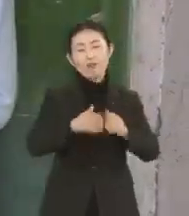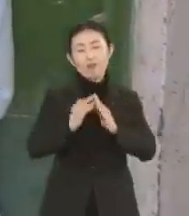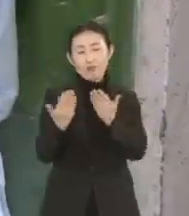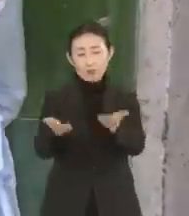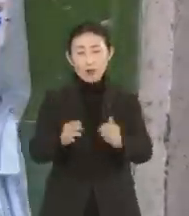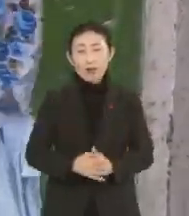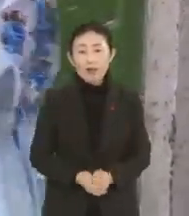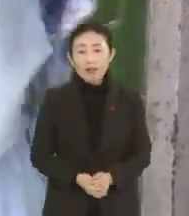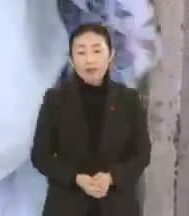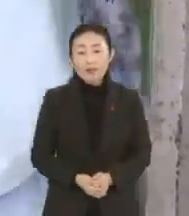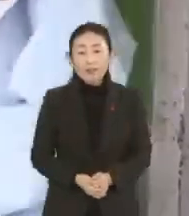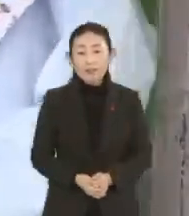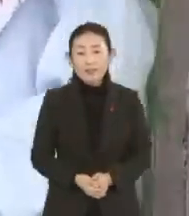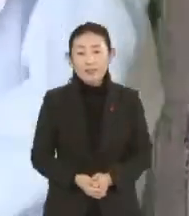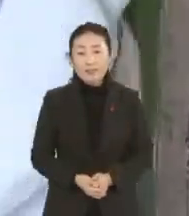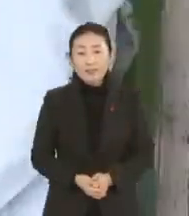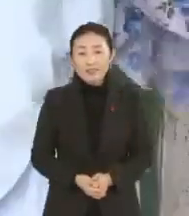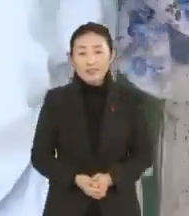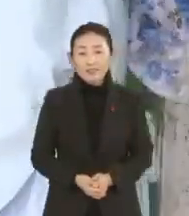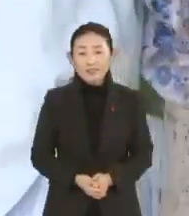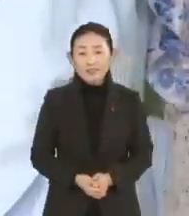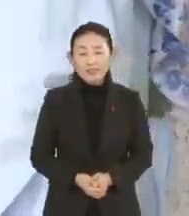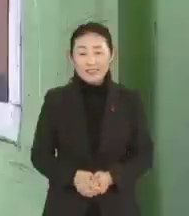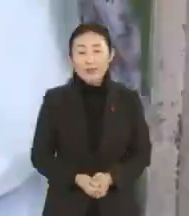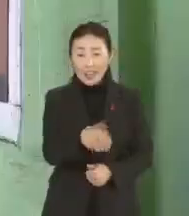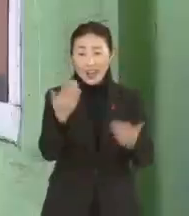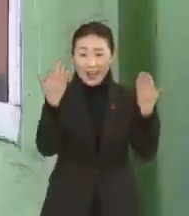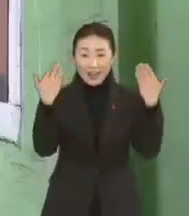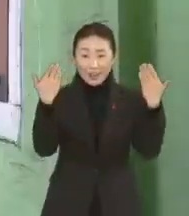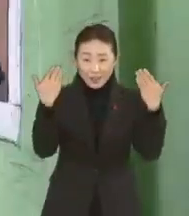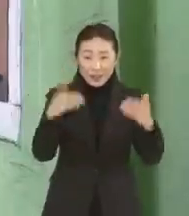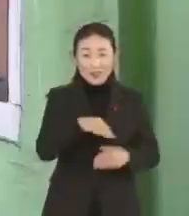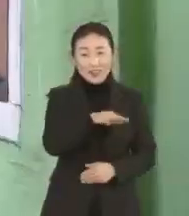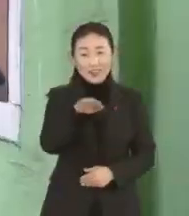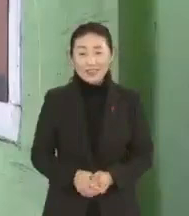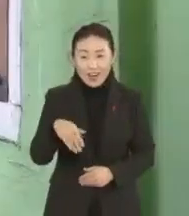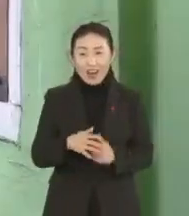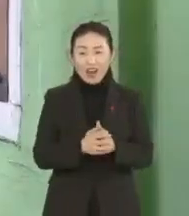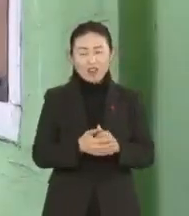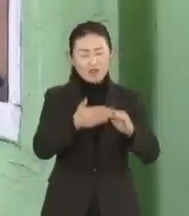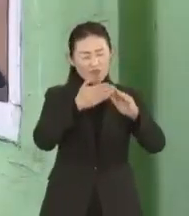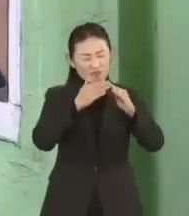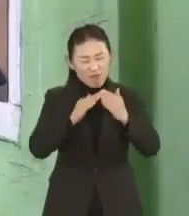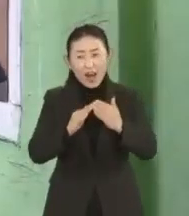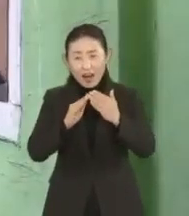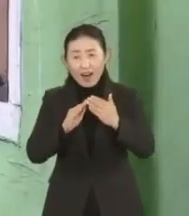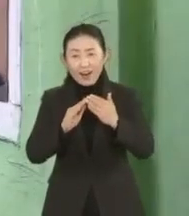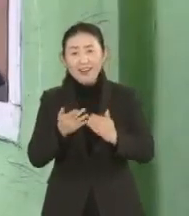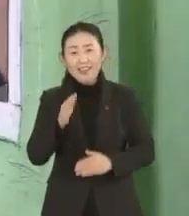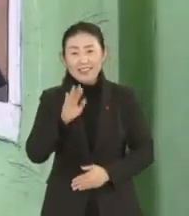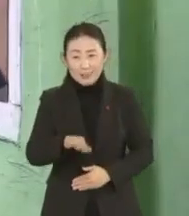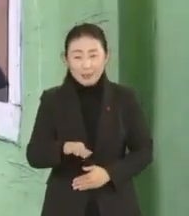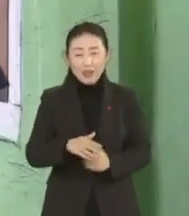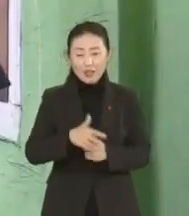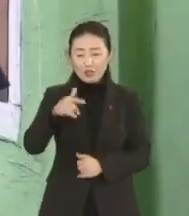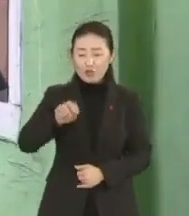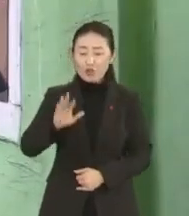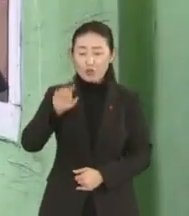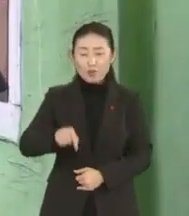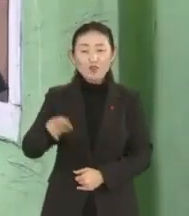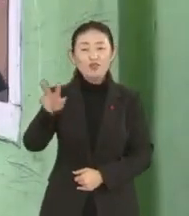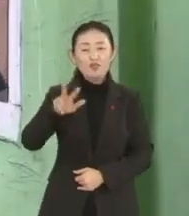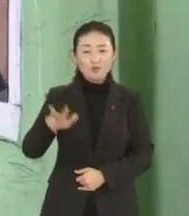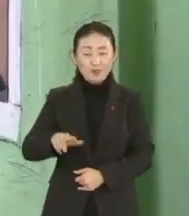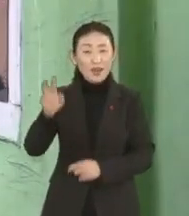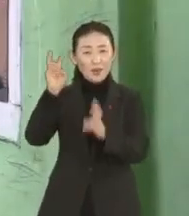있습니다. 천진난만한 웃음꽃이 피어나는 이 학교는 대단히 시설이 낙후된 곳이었습니다. 하지만 중구발전의 지원으로